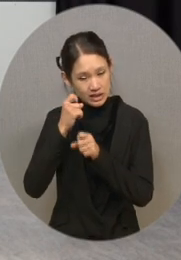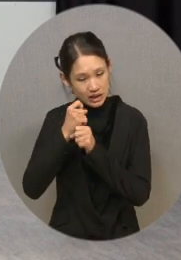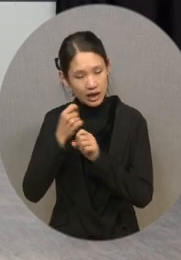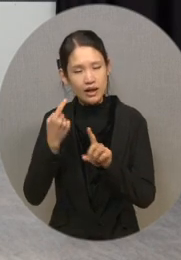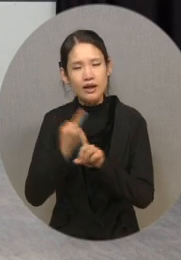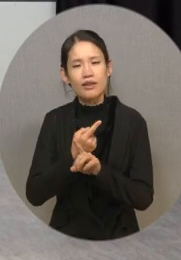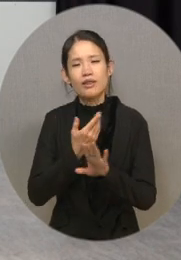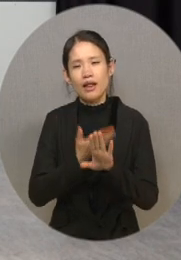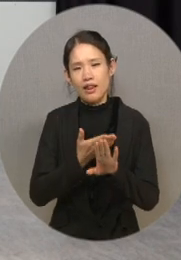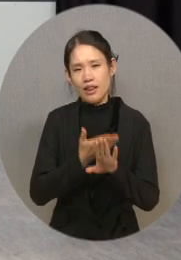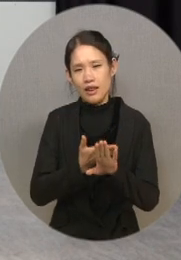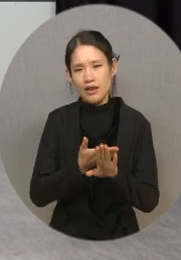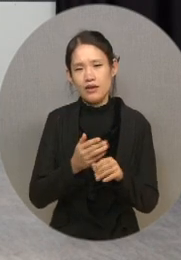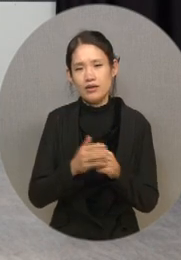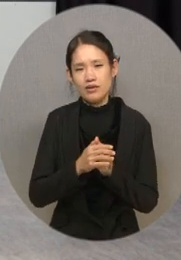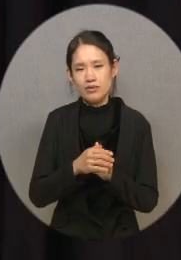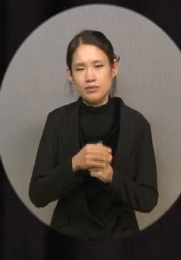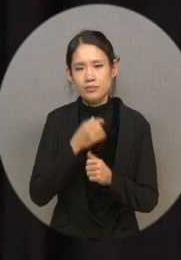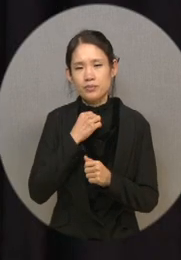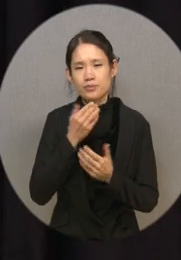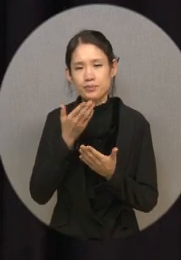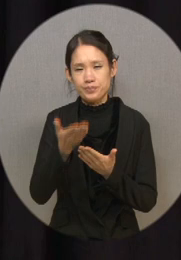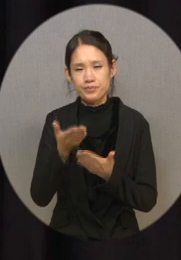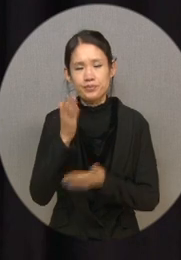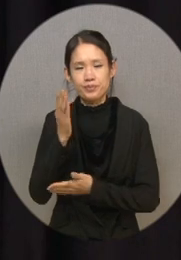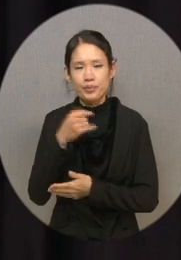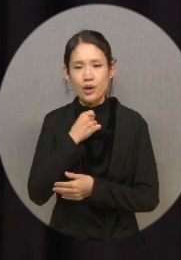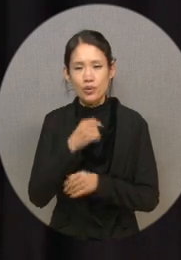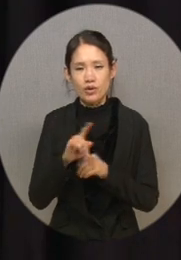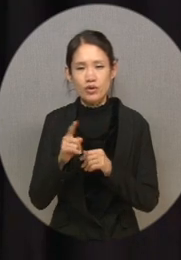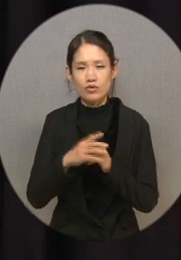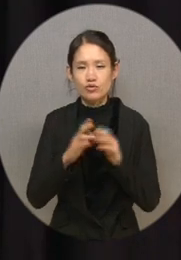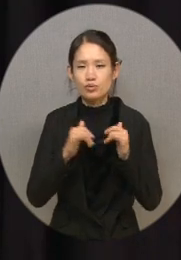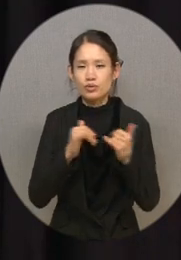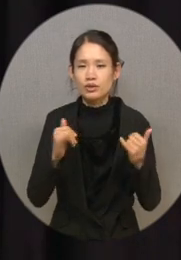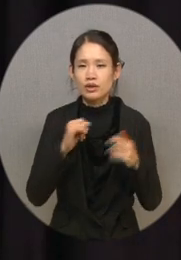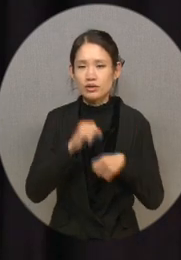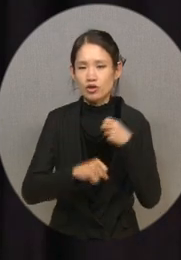뭐를 얘기를 하고 싶은가 하면은 국민에게 선택할 수 있는 자유를